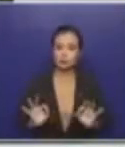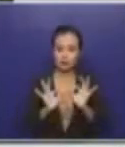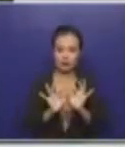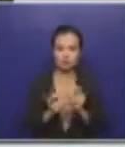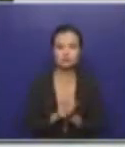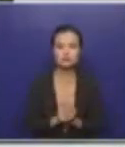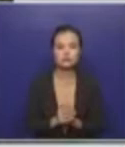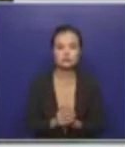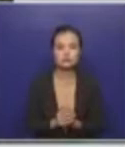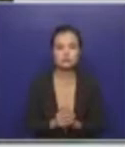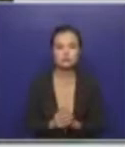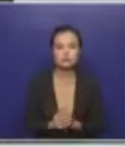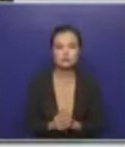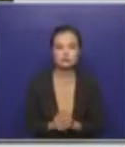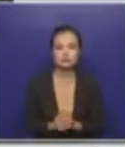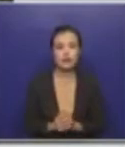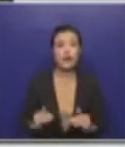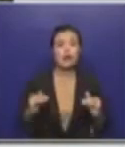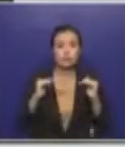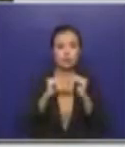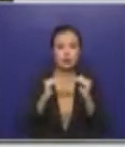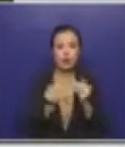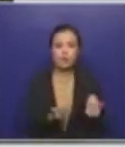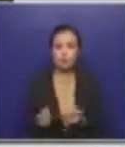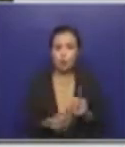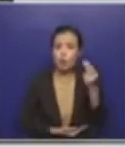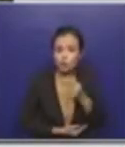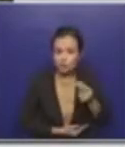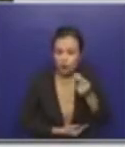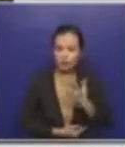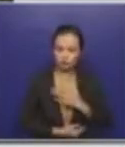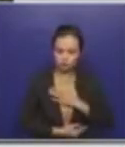สำคัญในการที่จะให้ความเป็นธรรมกับลูกๆหลานๆเราเหล่านี้ครับ